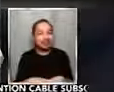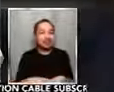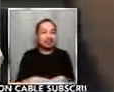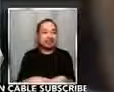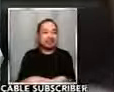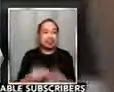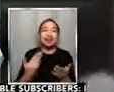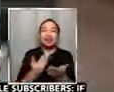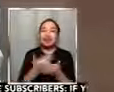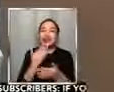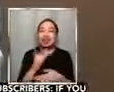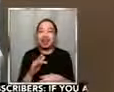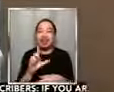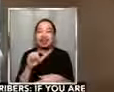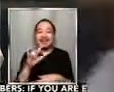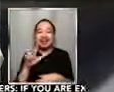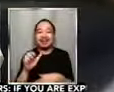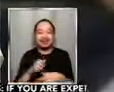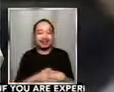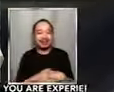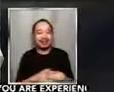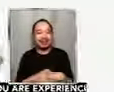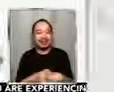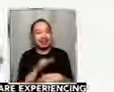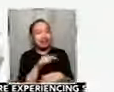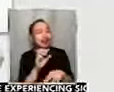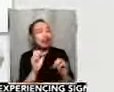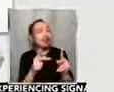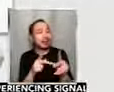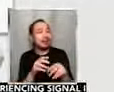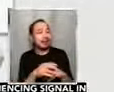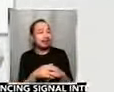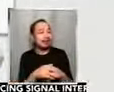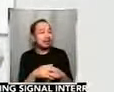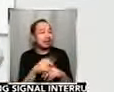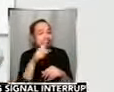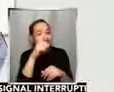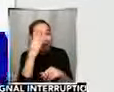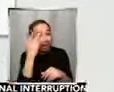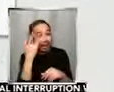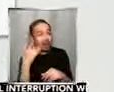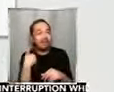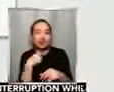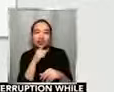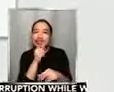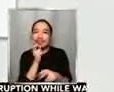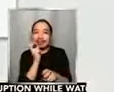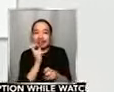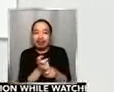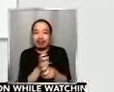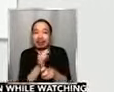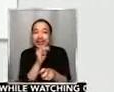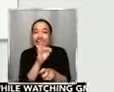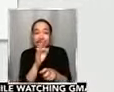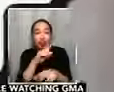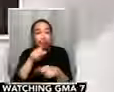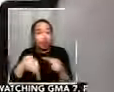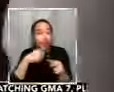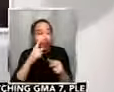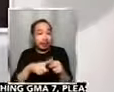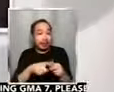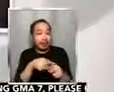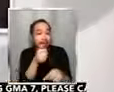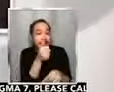sa'yo Lyle. Okay pa yan kung tutuusin. Dahil mahirap na kung umabot sa puntong mismong bata